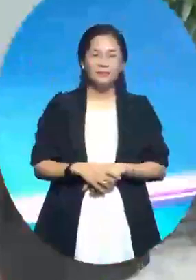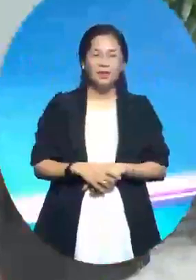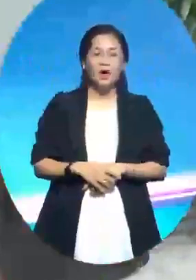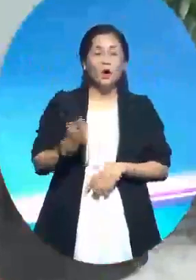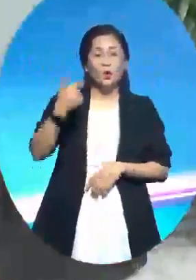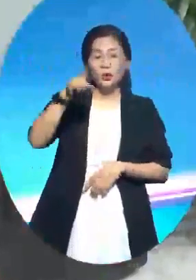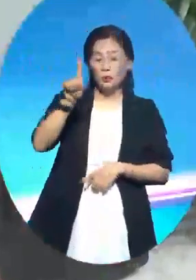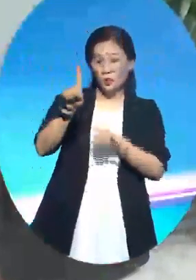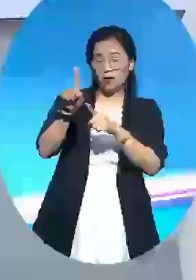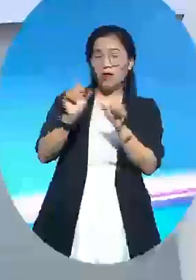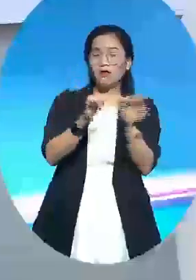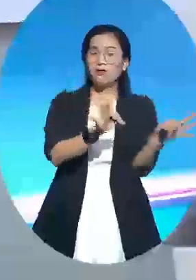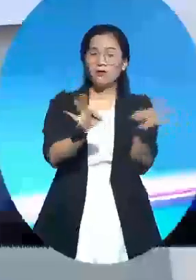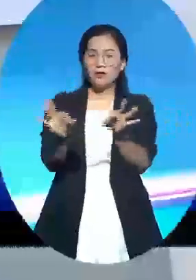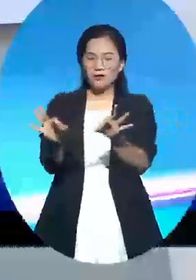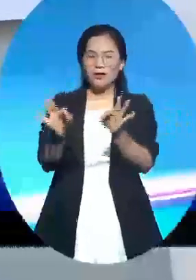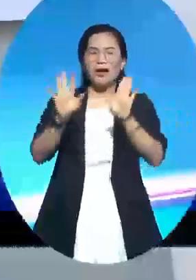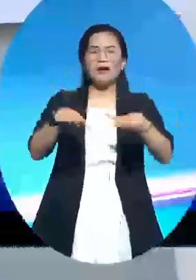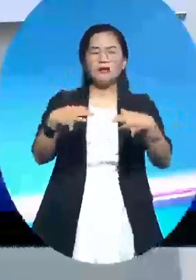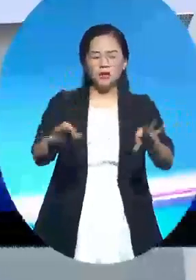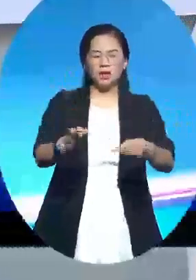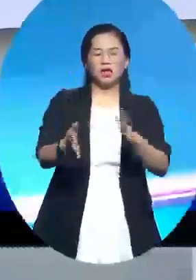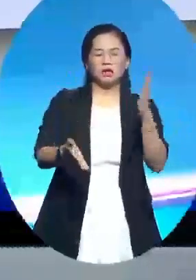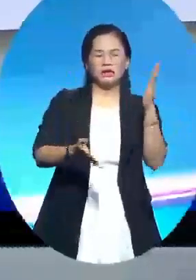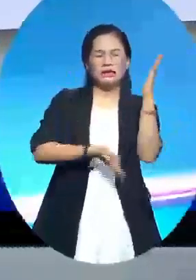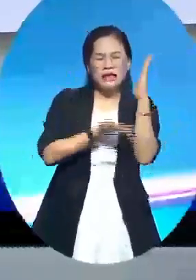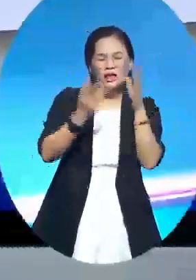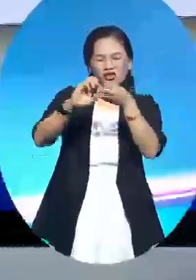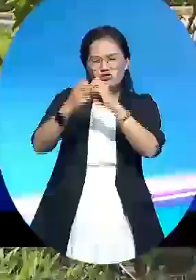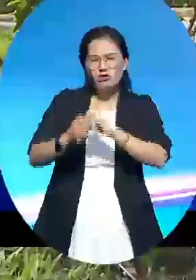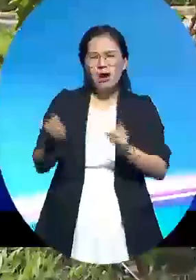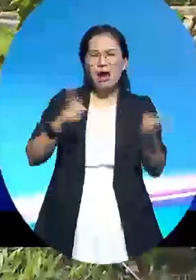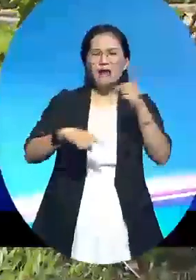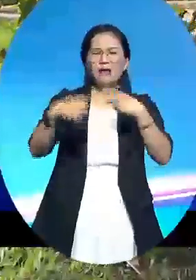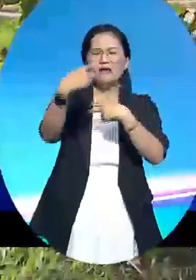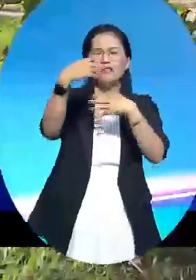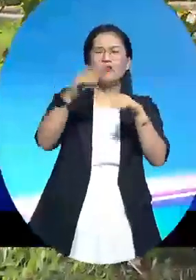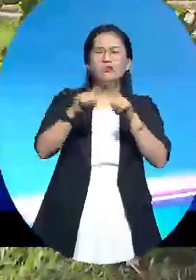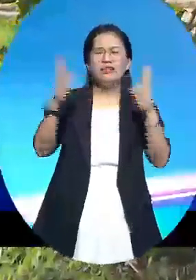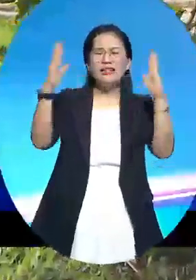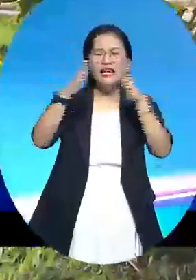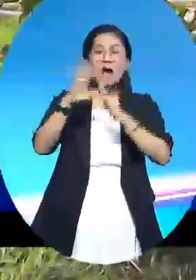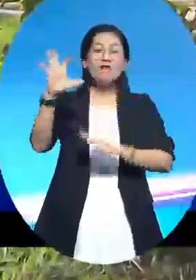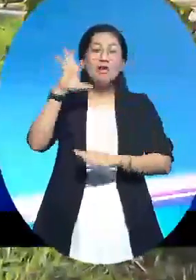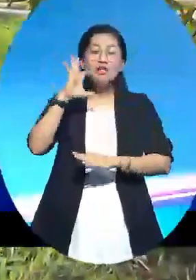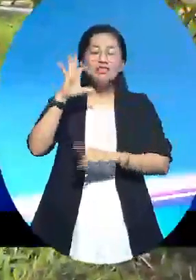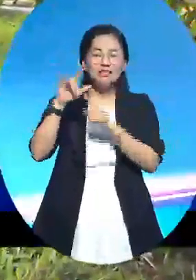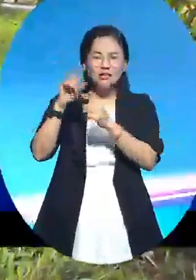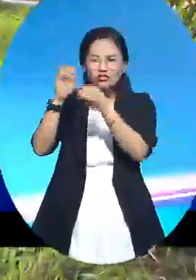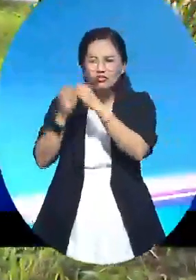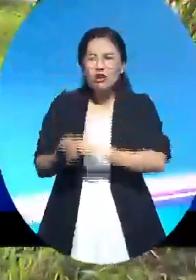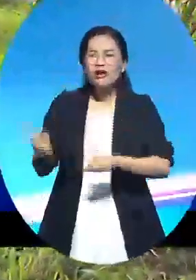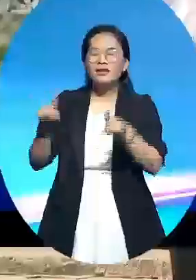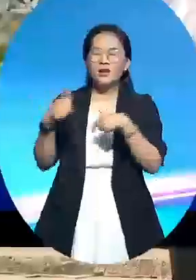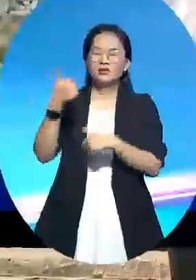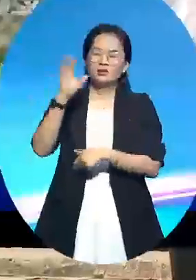quận 1 thành phố Hồ Chí Minh đã hoàn thành việc cải tạo sửa chữa nhà vệ sinh công cộng trên địa bàn vận động hơn 100 cơ sở kinh doanh dịch vụ cho phép người dân